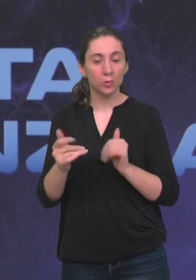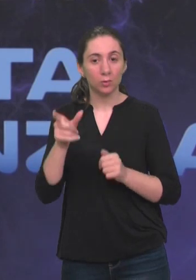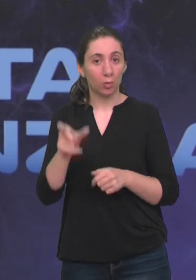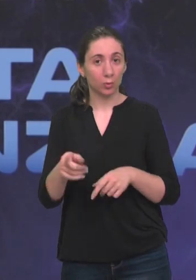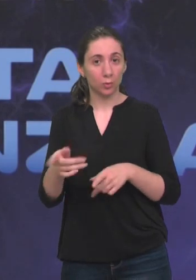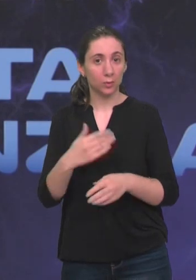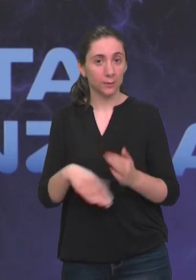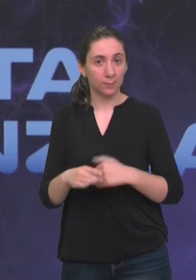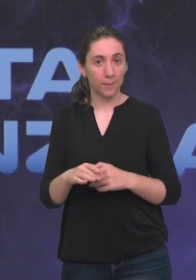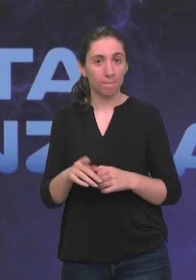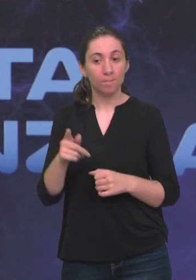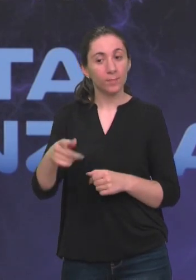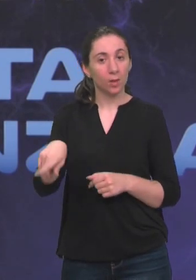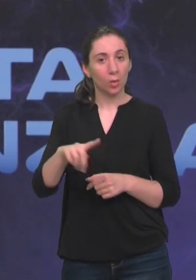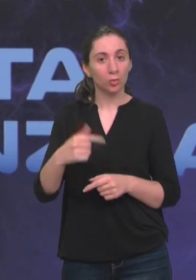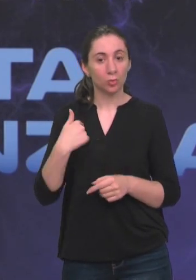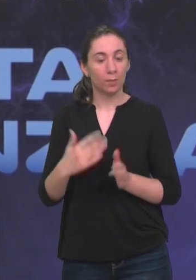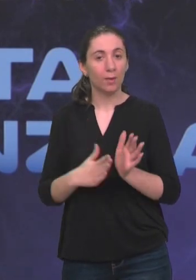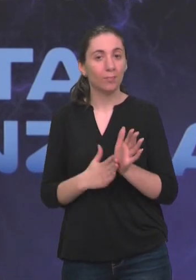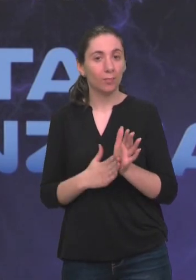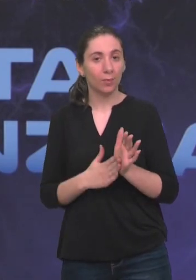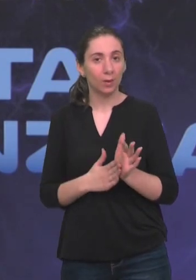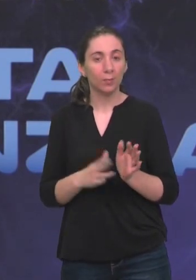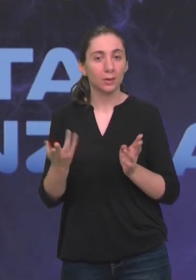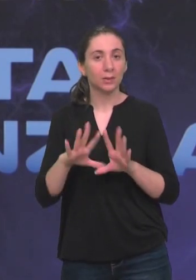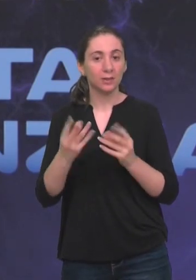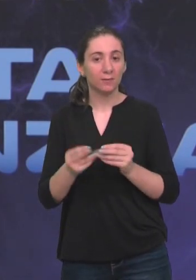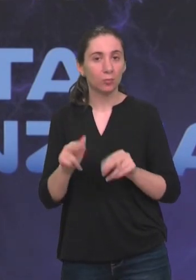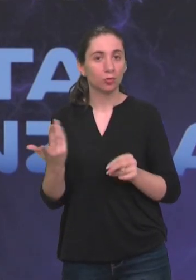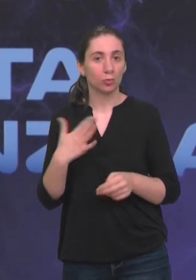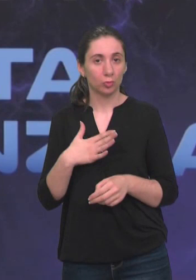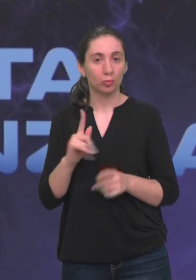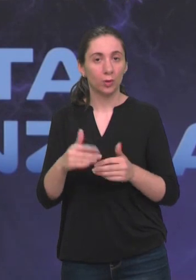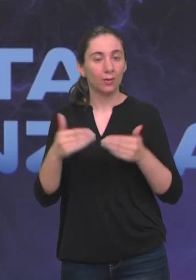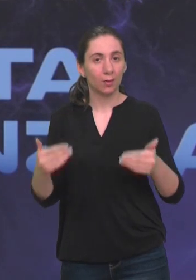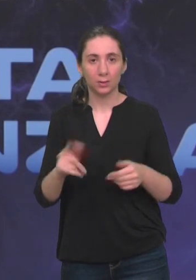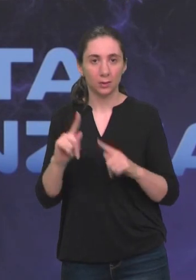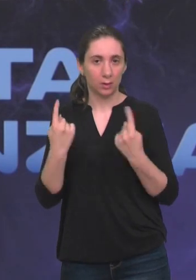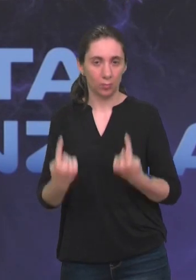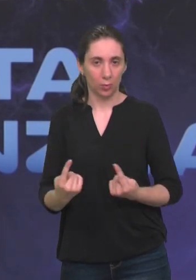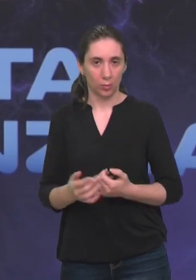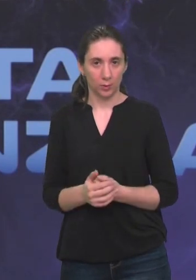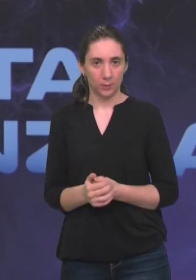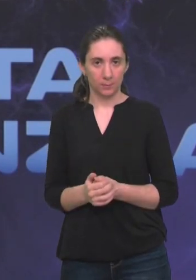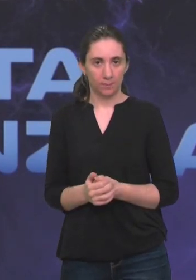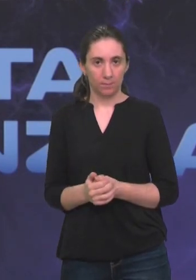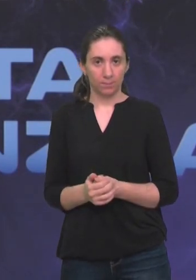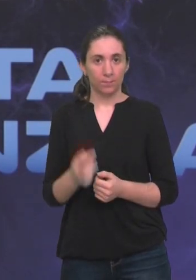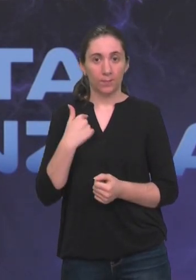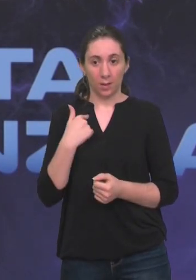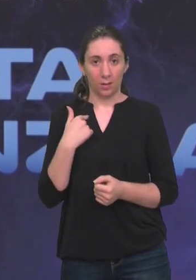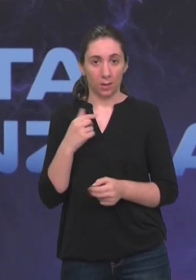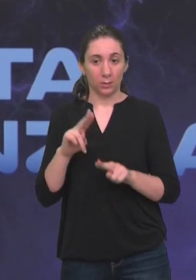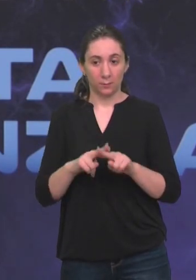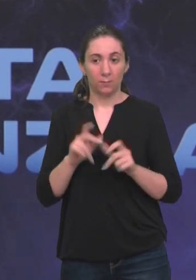s invaliditetom i što su nam one primjer da se sve može kad se hoće i da granice ne postoje. Ja im se